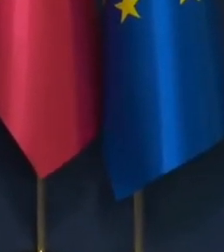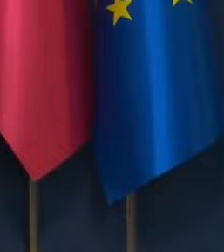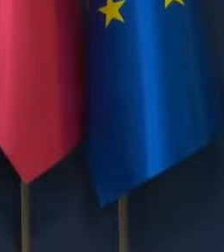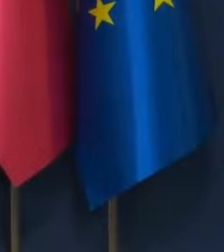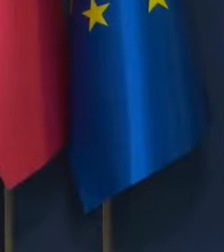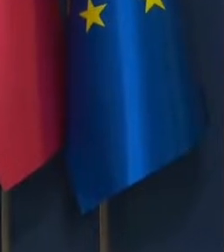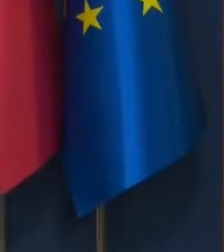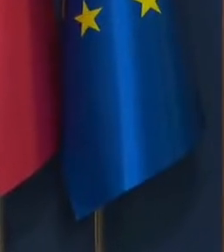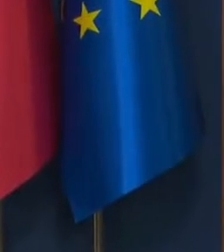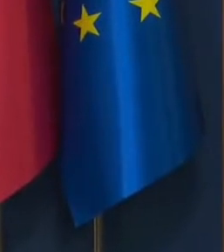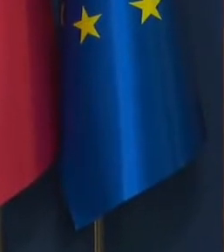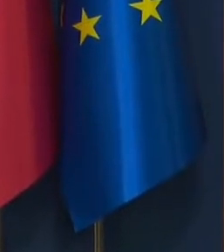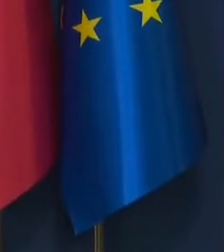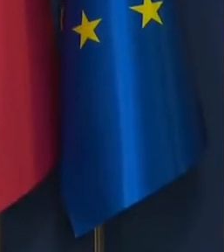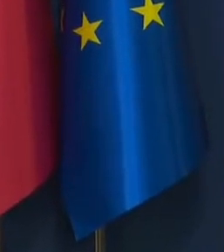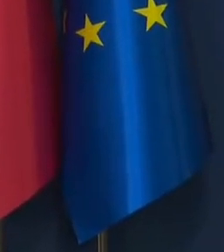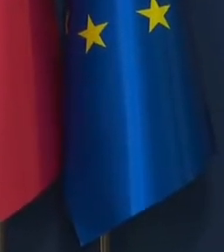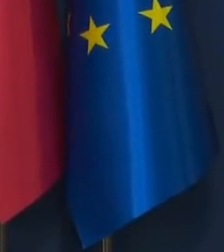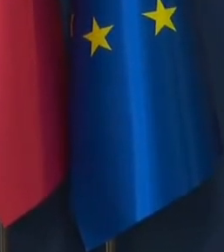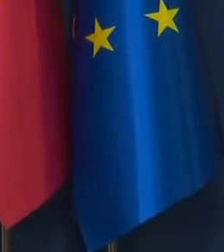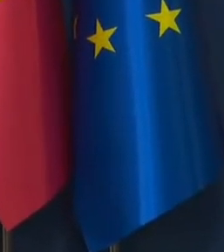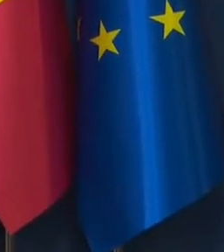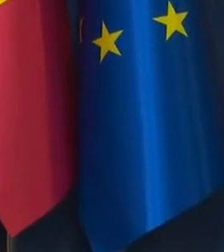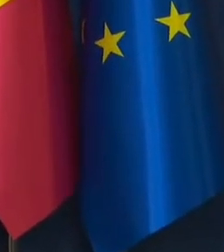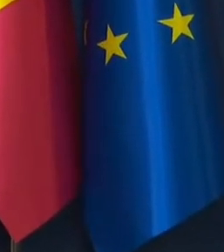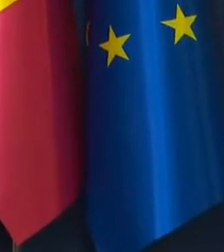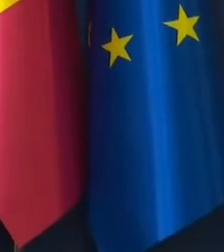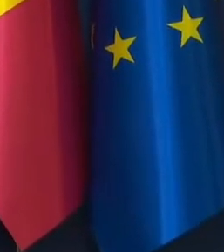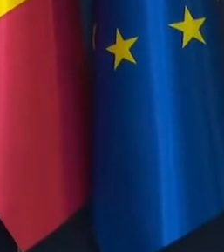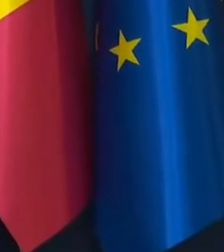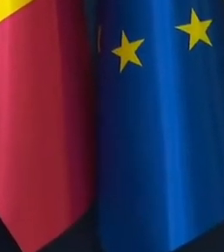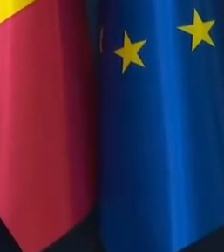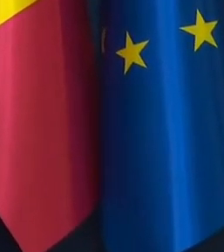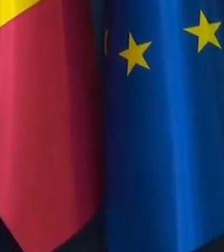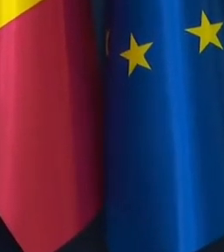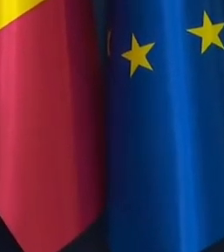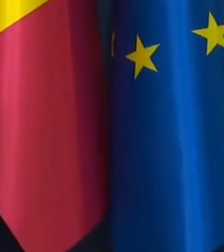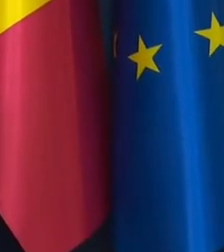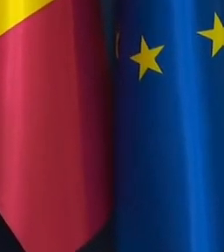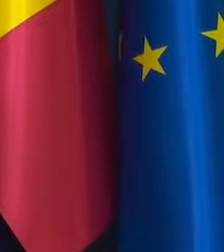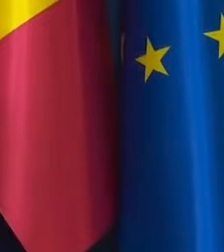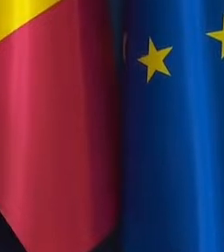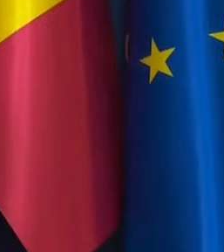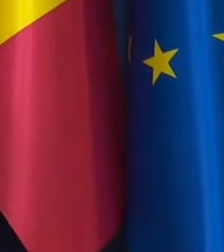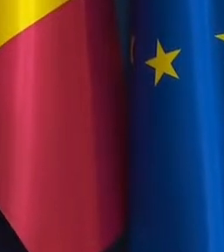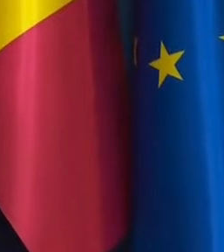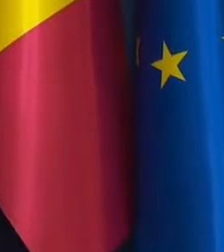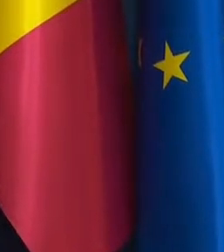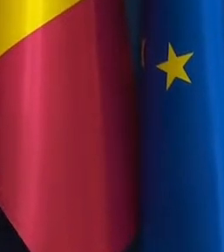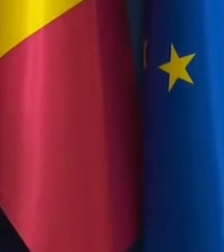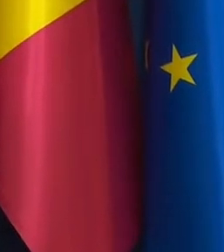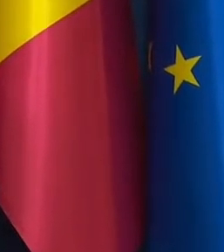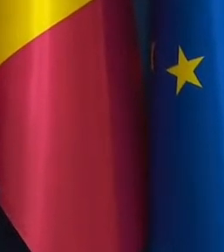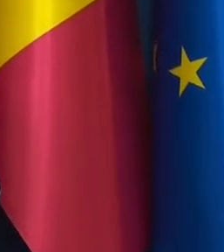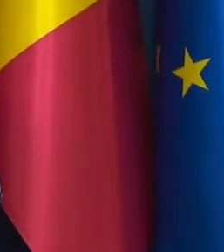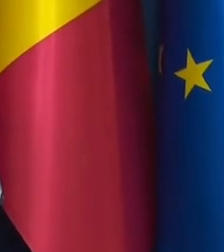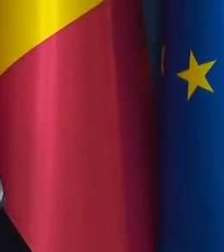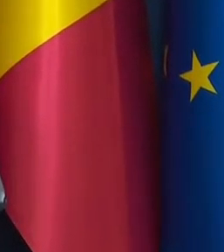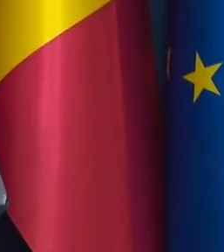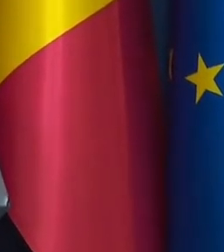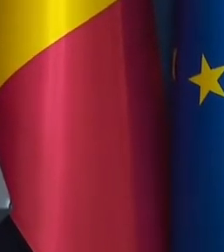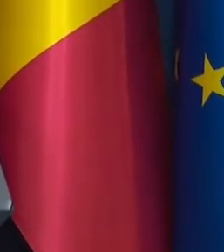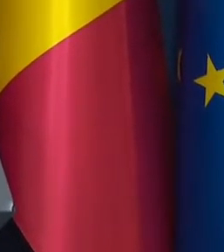elementele pe care astăzi Guvernul le-a luat în calcul. Adrian Vasilac și le-a aprobat. Proiectul legii securității cibernetice a